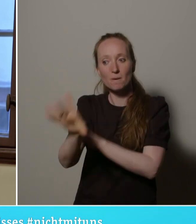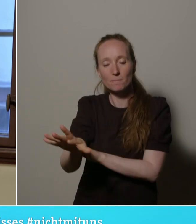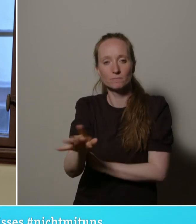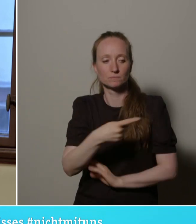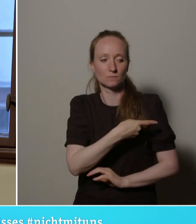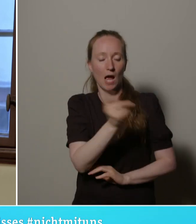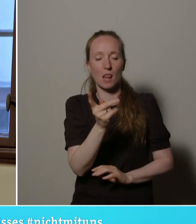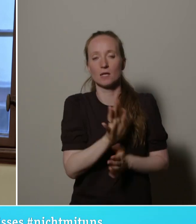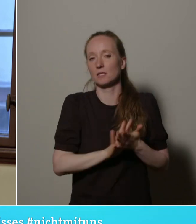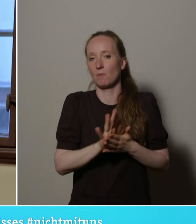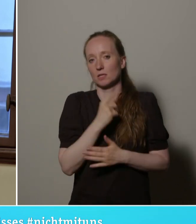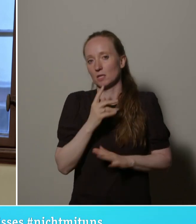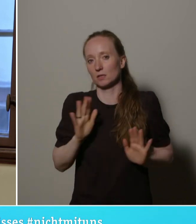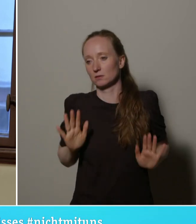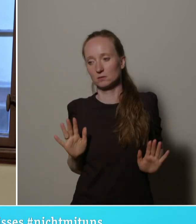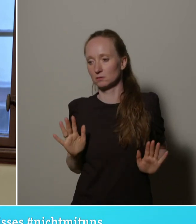Dann zu der